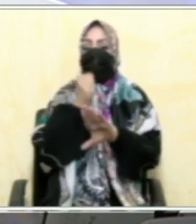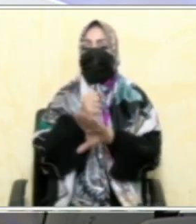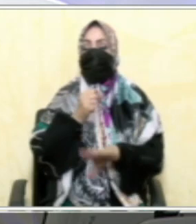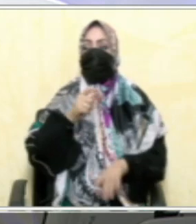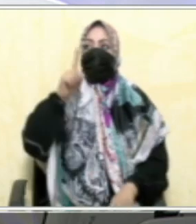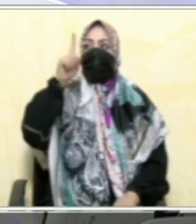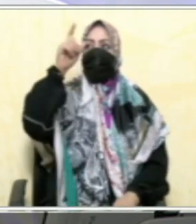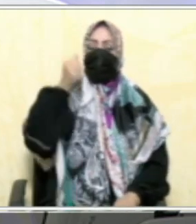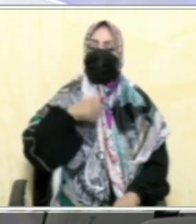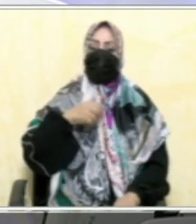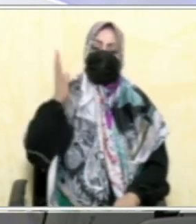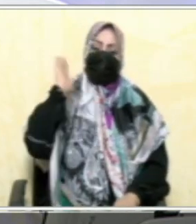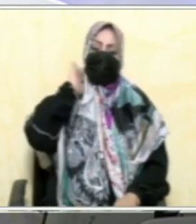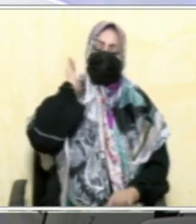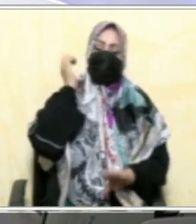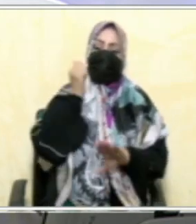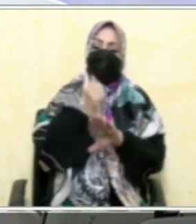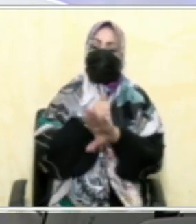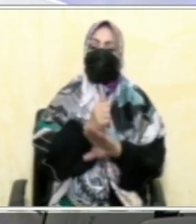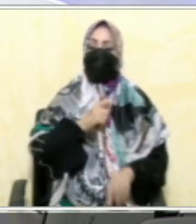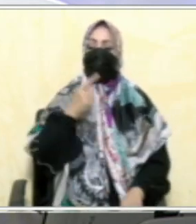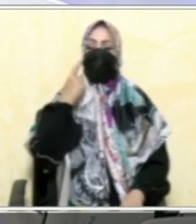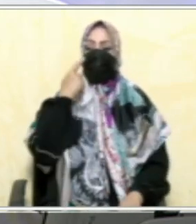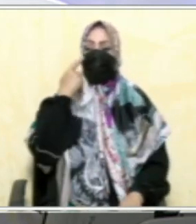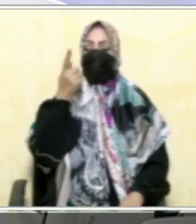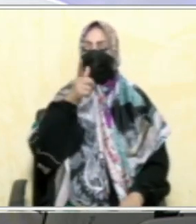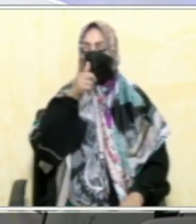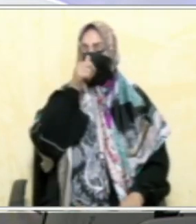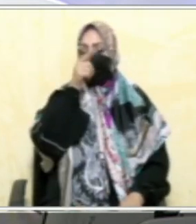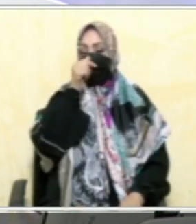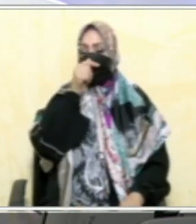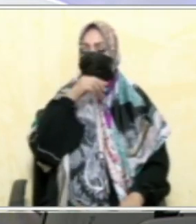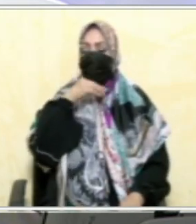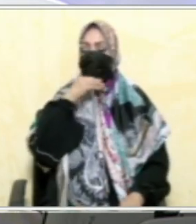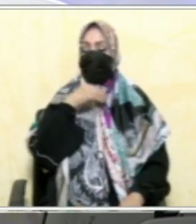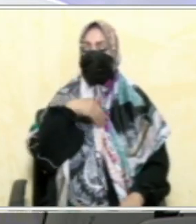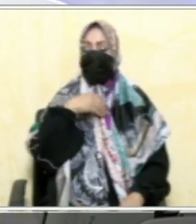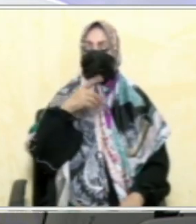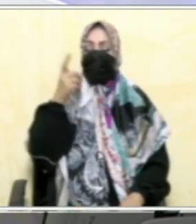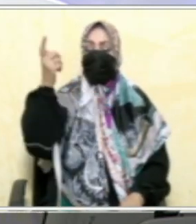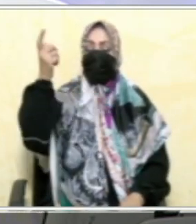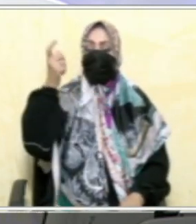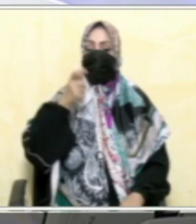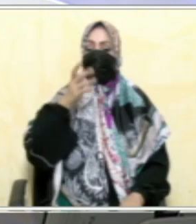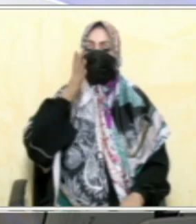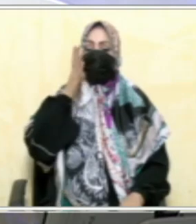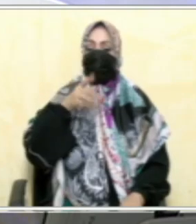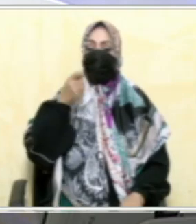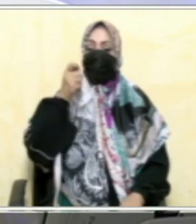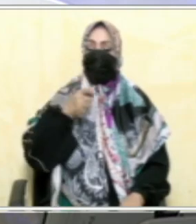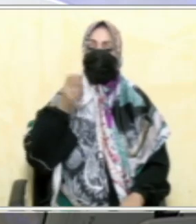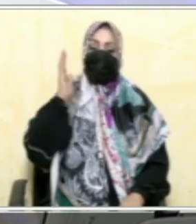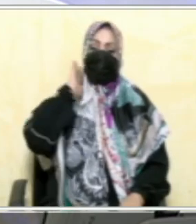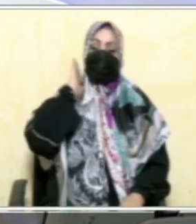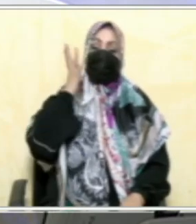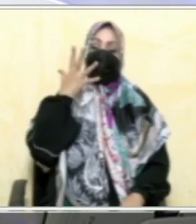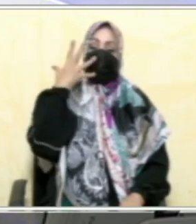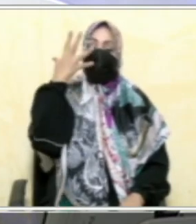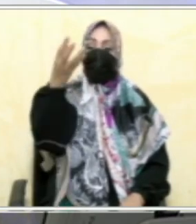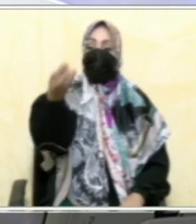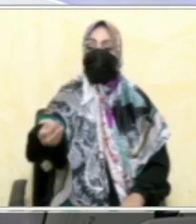أدي الأمانة لمن ائتمنك. فهؤلاء الأطفال الصبية الصغار من الذكور والإناث أعطوا